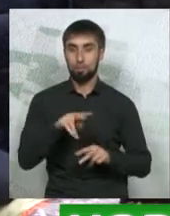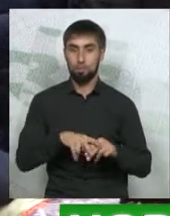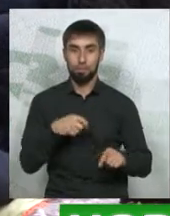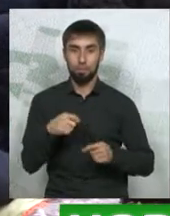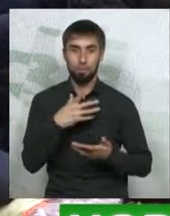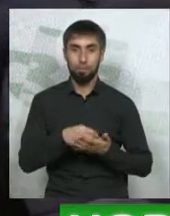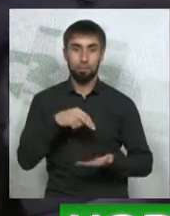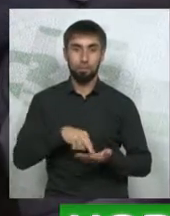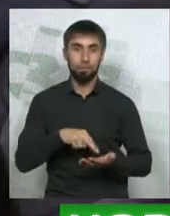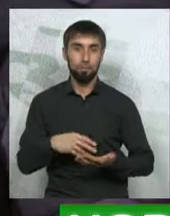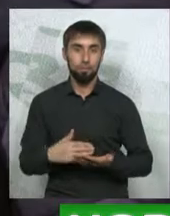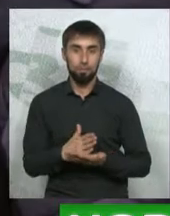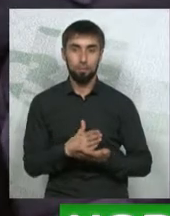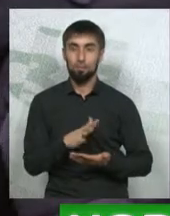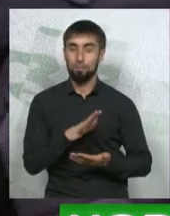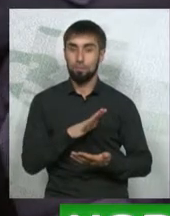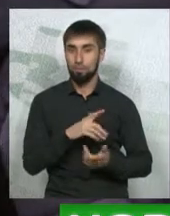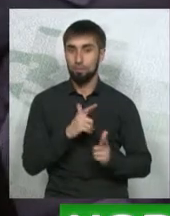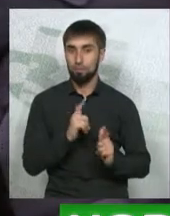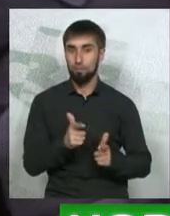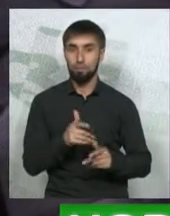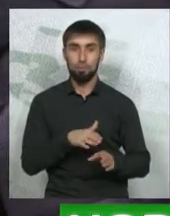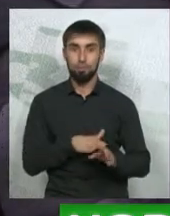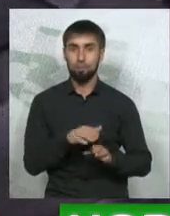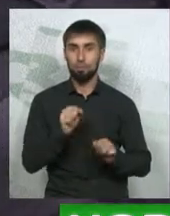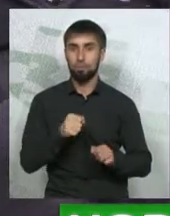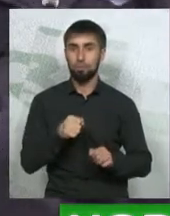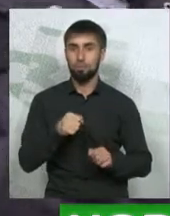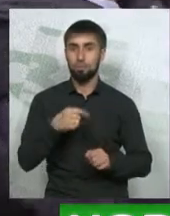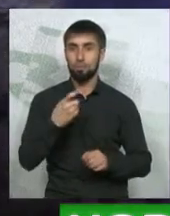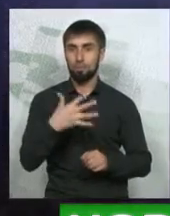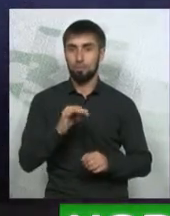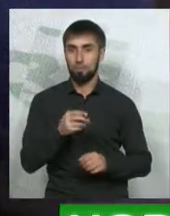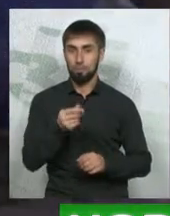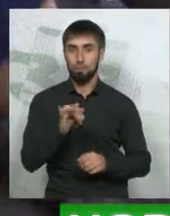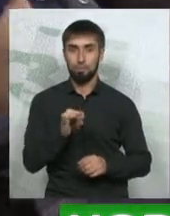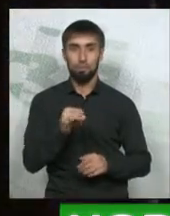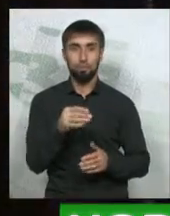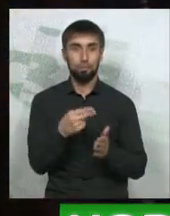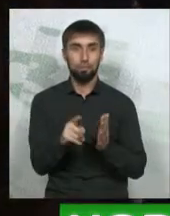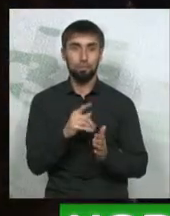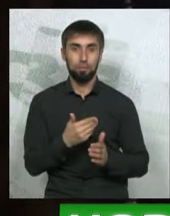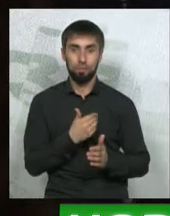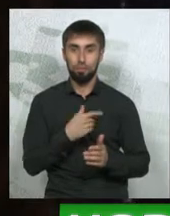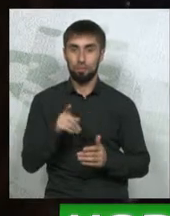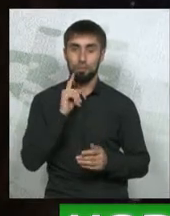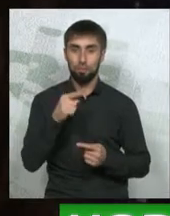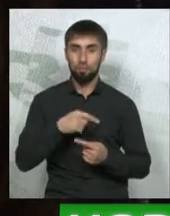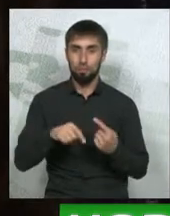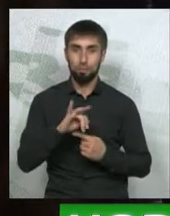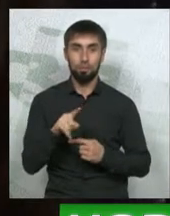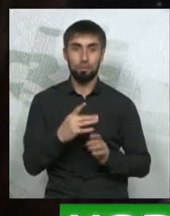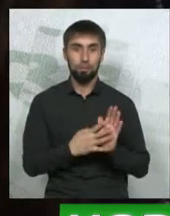своя ценовая политика. Будь готов отдать максимум 150 рублей и забирай что хочешь. Юные предприниматели из 9